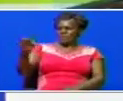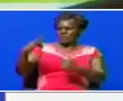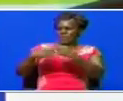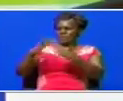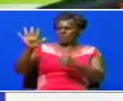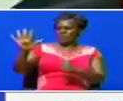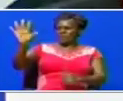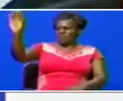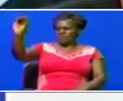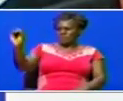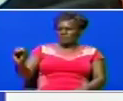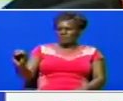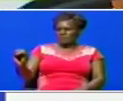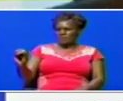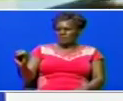50.85%.